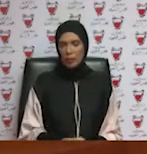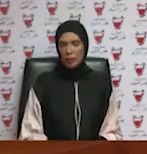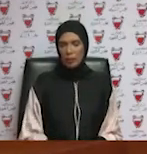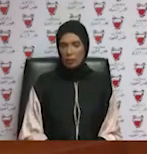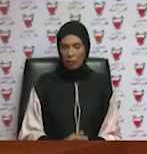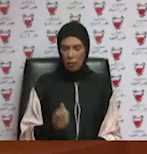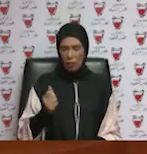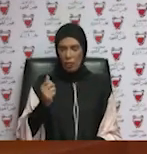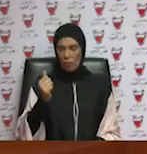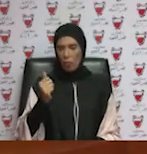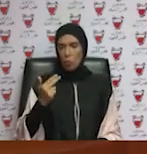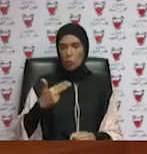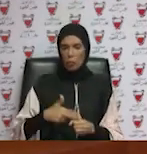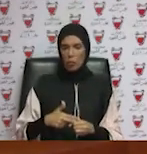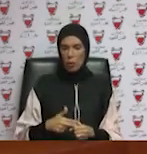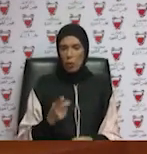سعر النفط